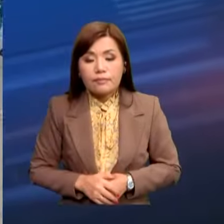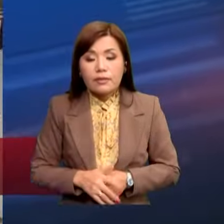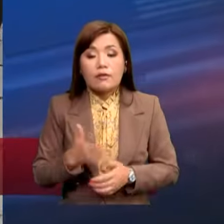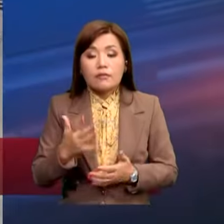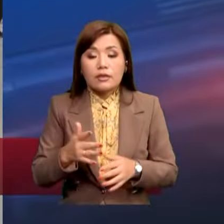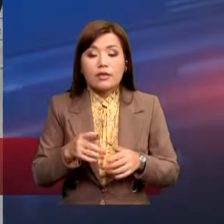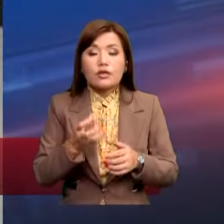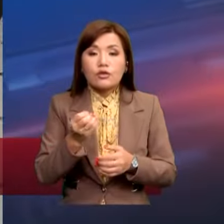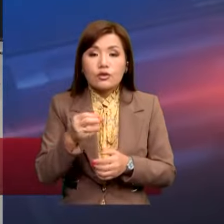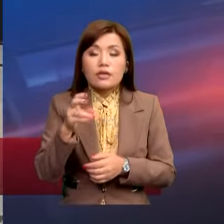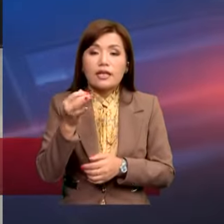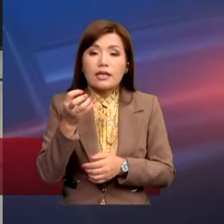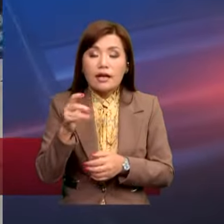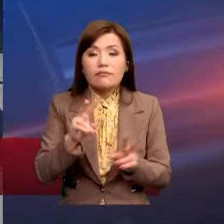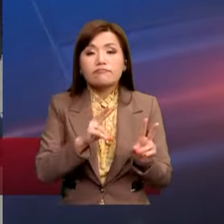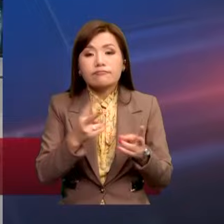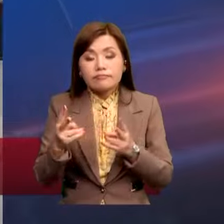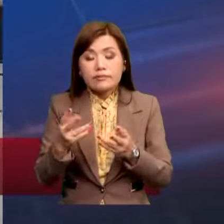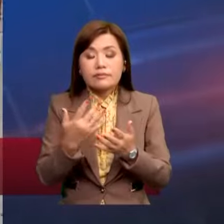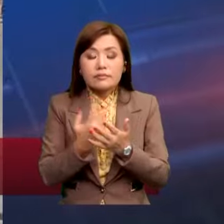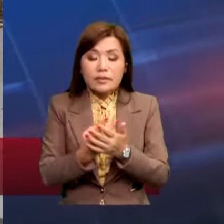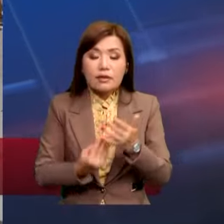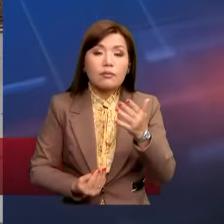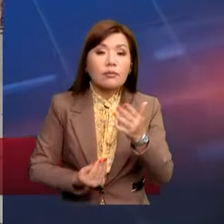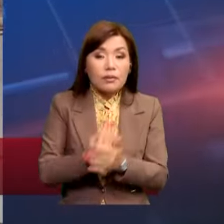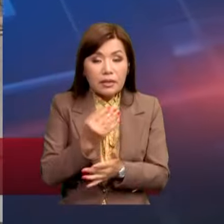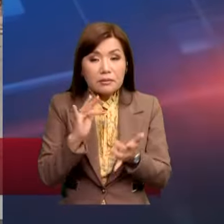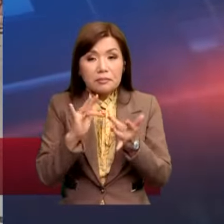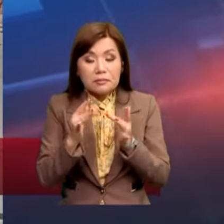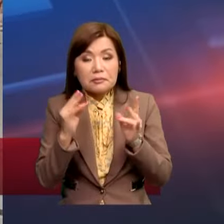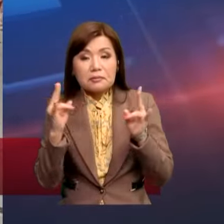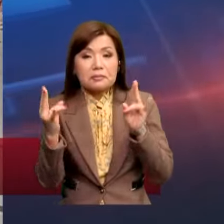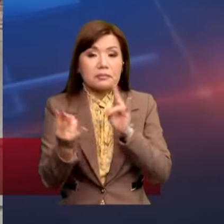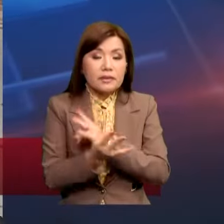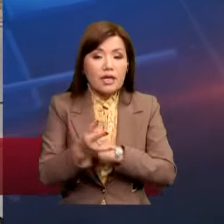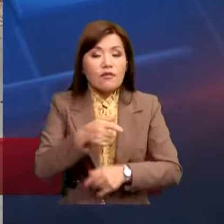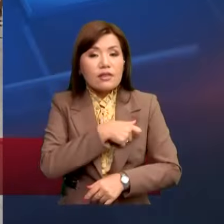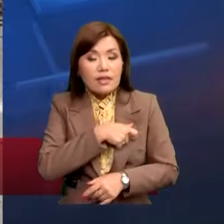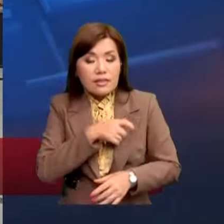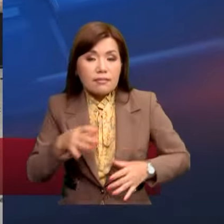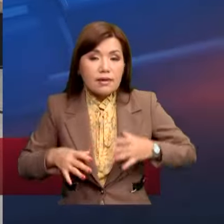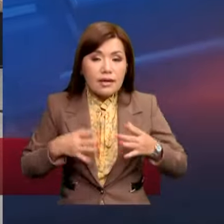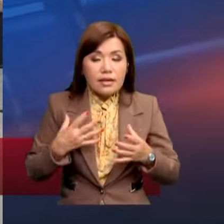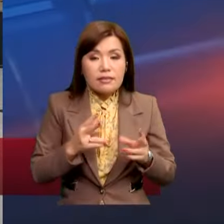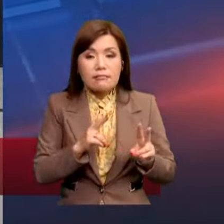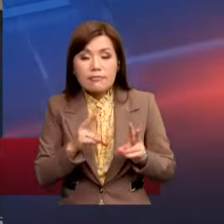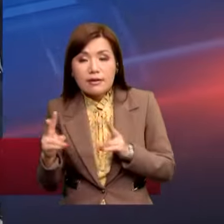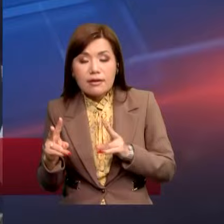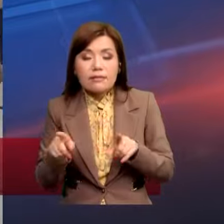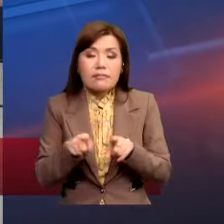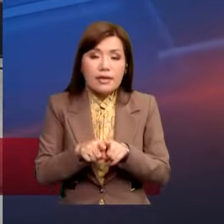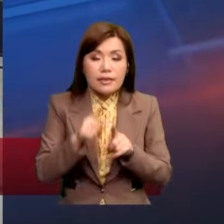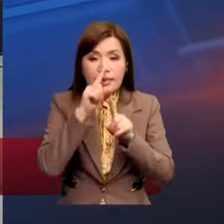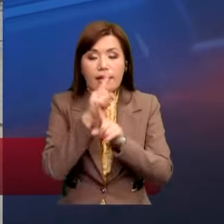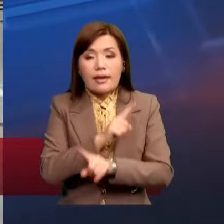Впрочем, отличился Жадраев и на танцполе. Позже в сети появилось видео, на котором он и его тренер выполняют энергичные движения. По словам